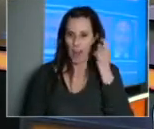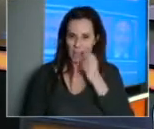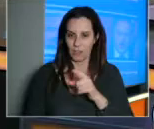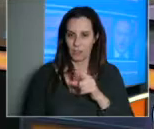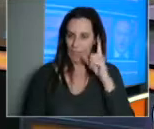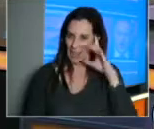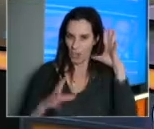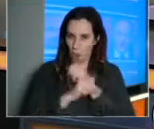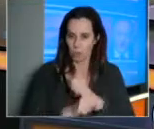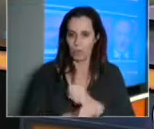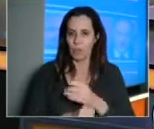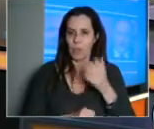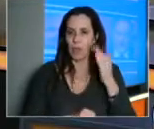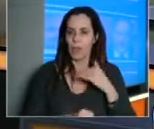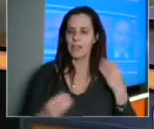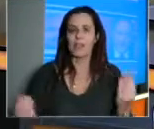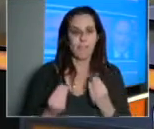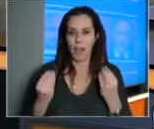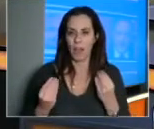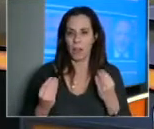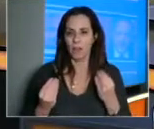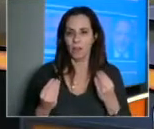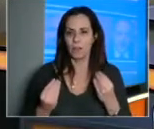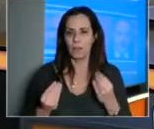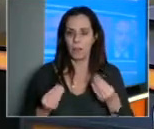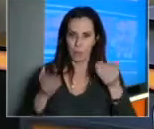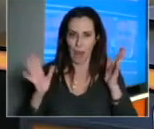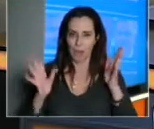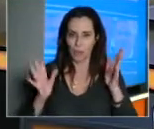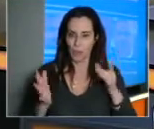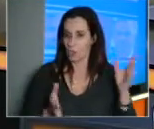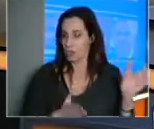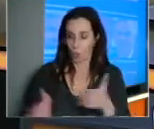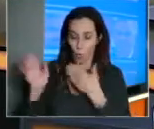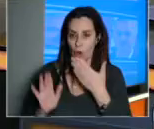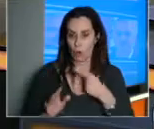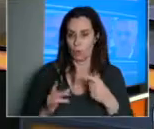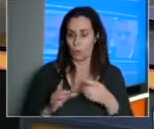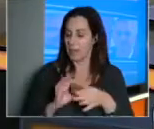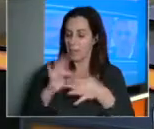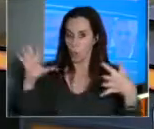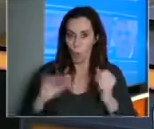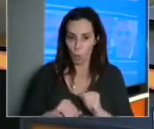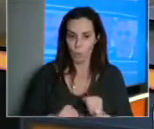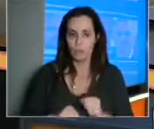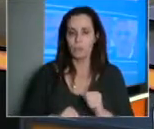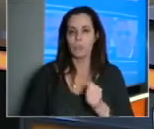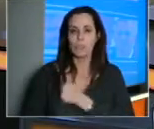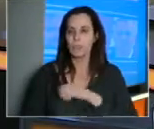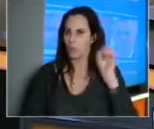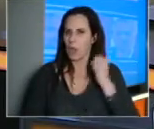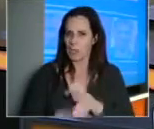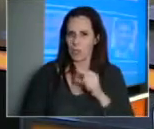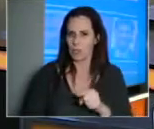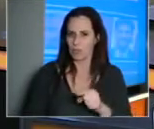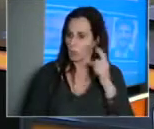עבריינות אידיאולוגית. היה מהלך בזוי ומחריד של הגירוש מגוש קטיף, ההתנתקות, מה שנקרא, בצלאל סמוטריץ' עשה